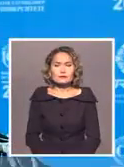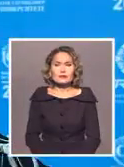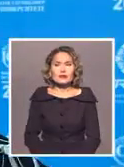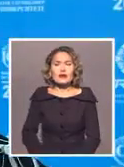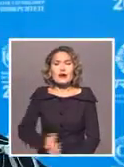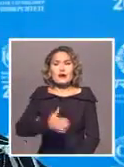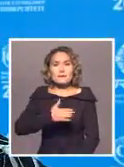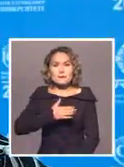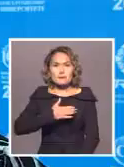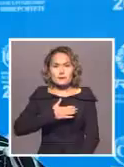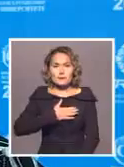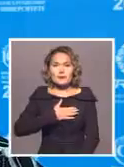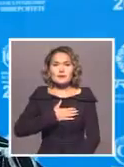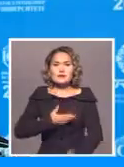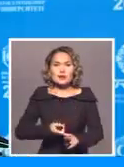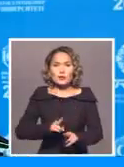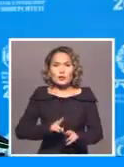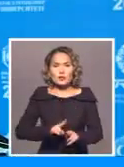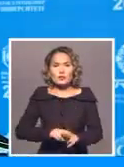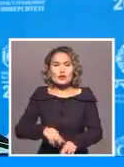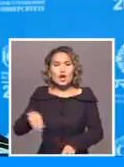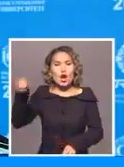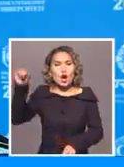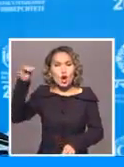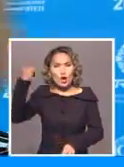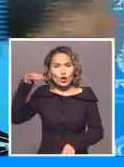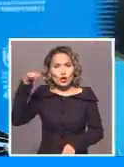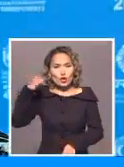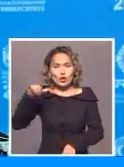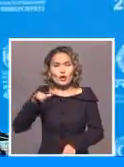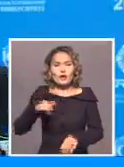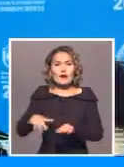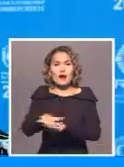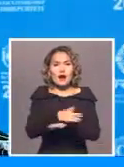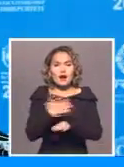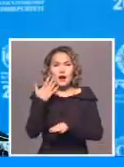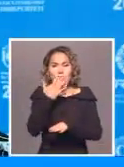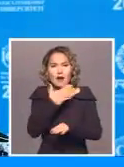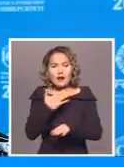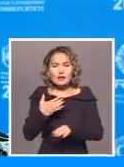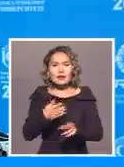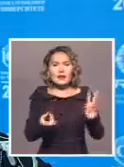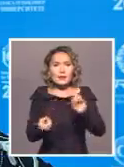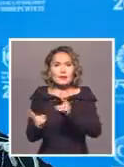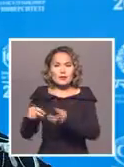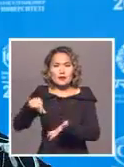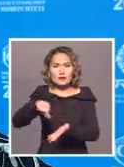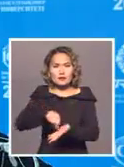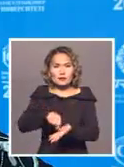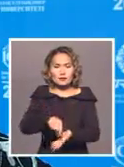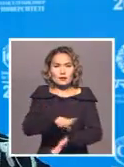Біз 12 мұқамдан Мушәуірек мұқамыны 20 минут сондайын әп келдік. Онда бізді мұқам